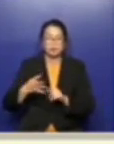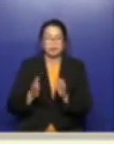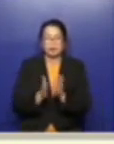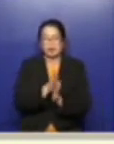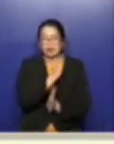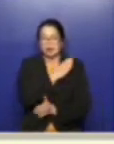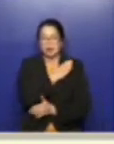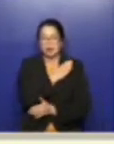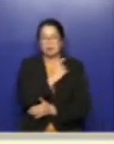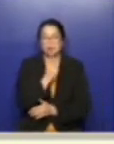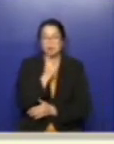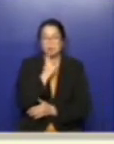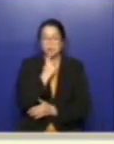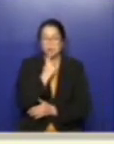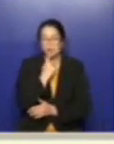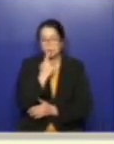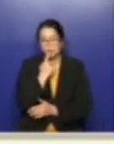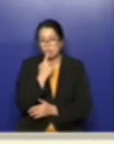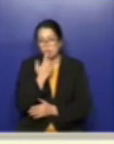ว